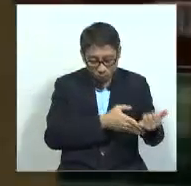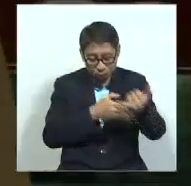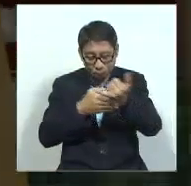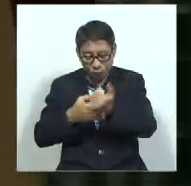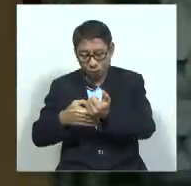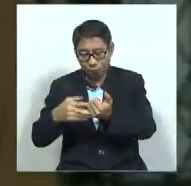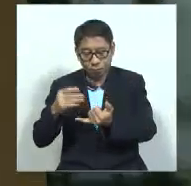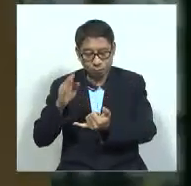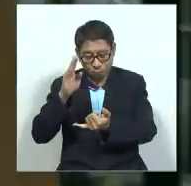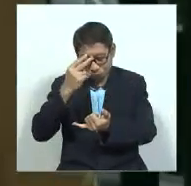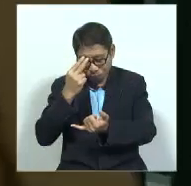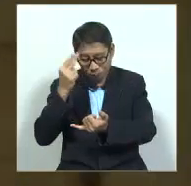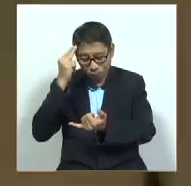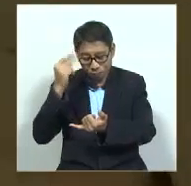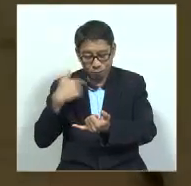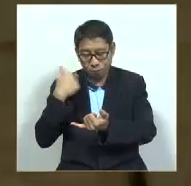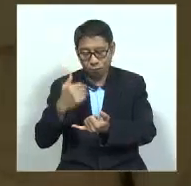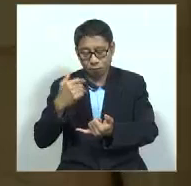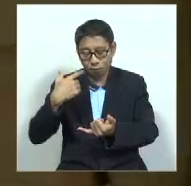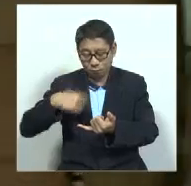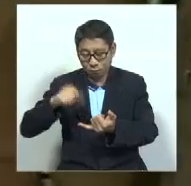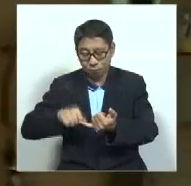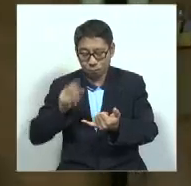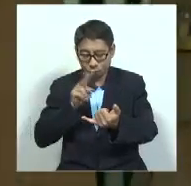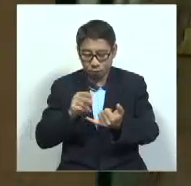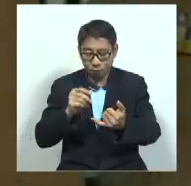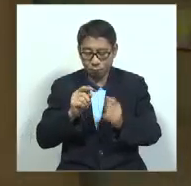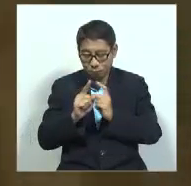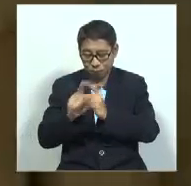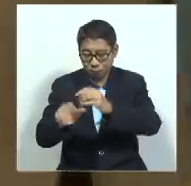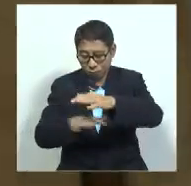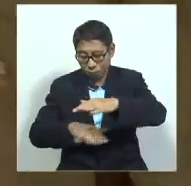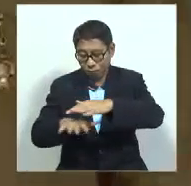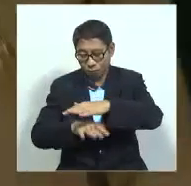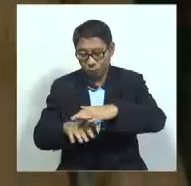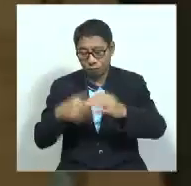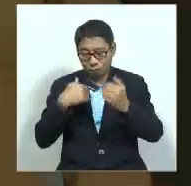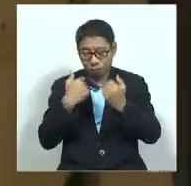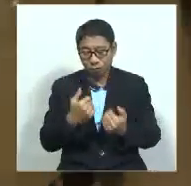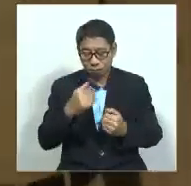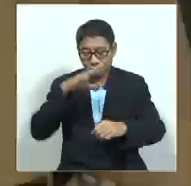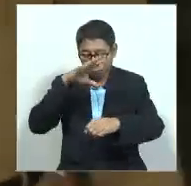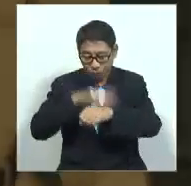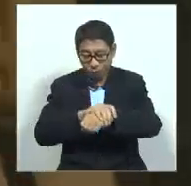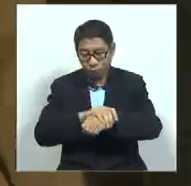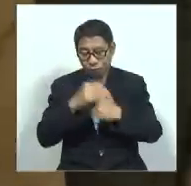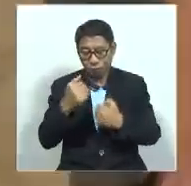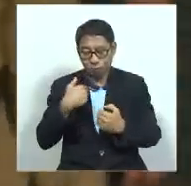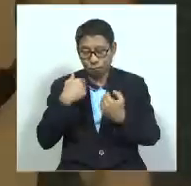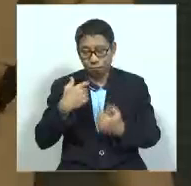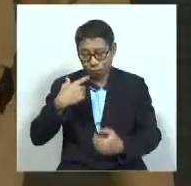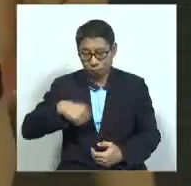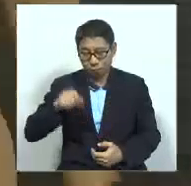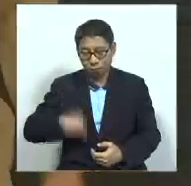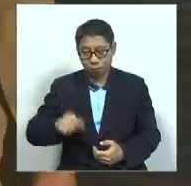มให้กับบาเรนเพราะว่าตอนนี้ศาลจะพิจารณาตามหลักฐานที่มีอยู่จากพื้นฐานหมายจับหรือว่าหมายศ